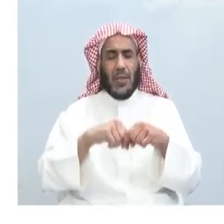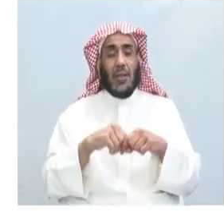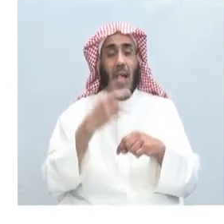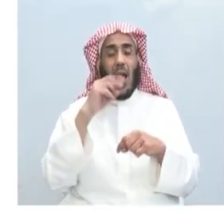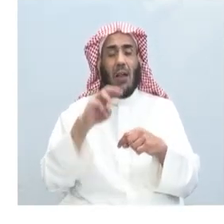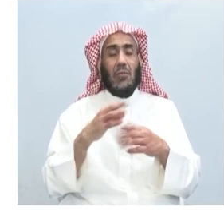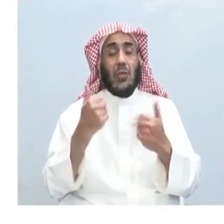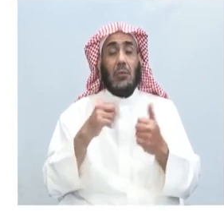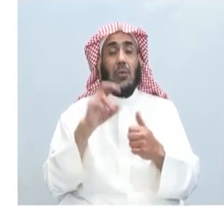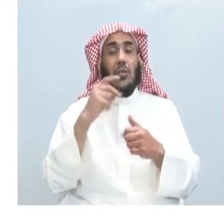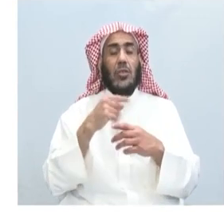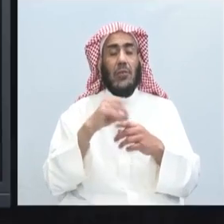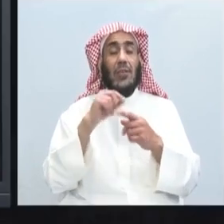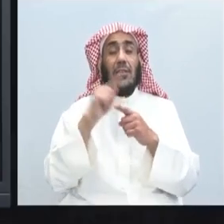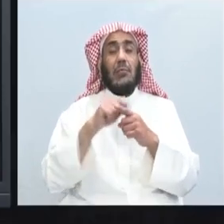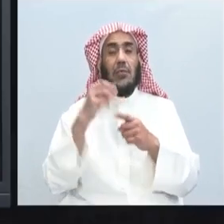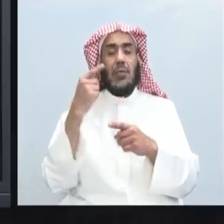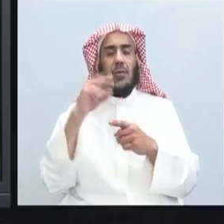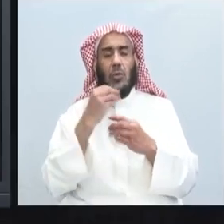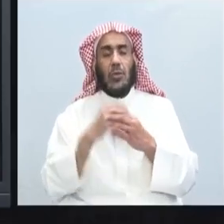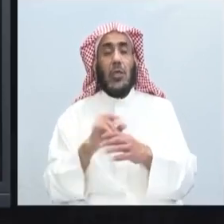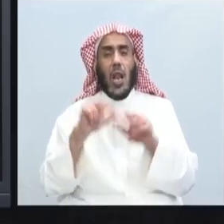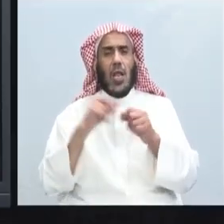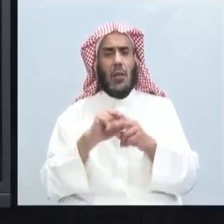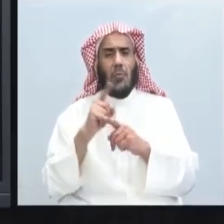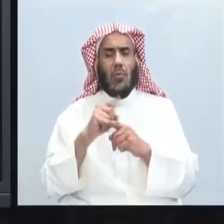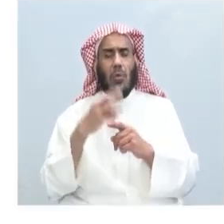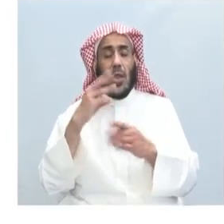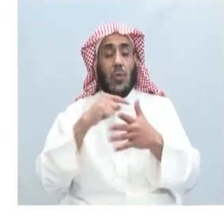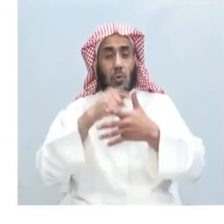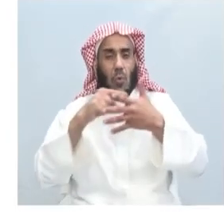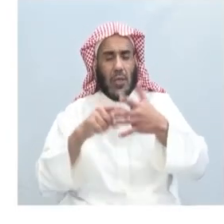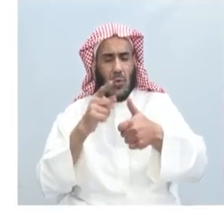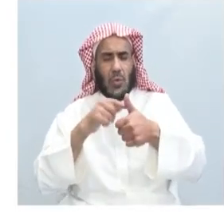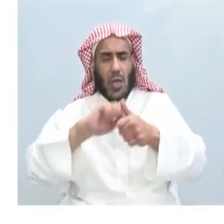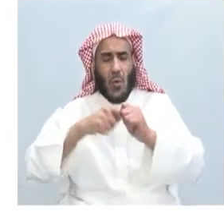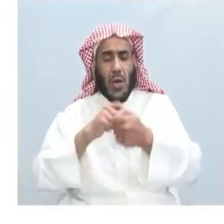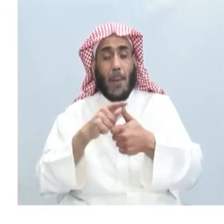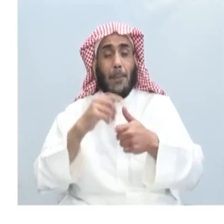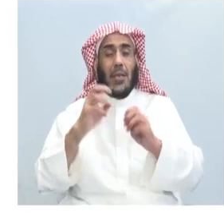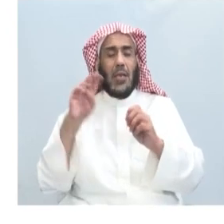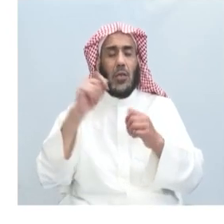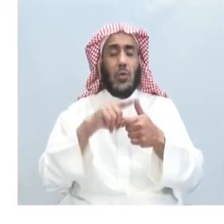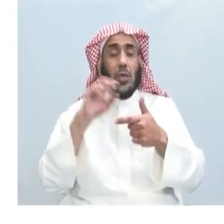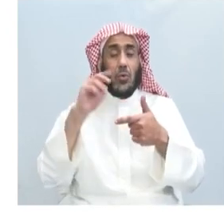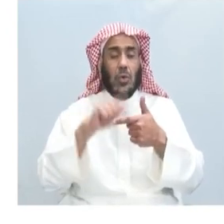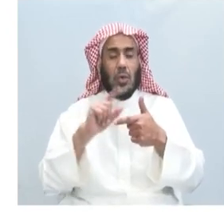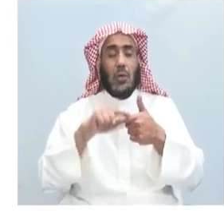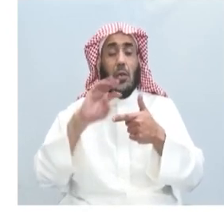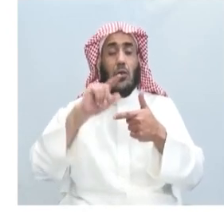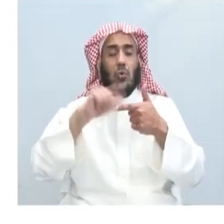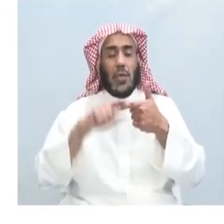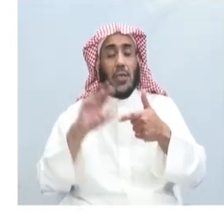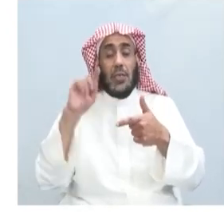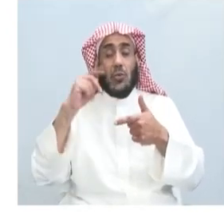سيعطيني القيمه 20.7 سعر غذائي اذا لدينا لاحظ هنا ثلاثه خطوات الخطوه الاولى حولناه من كيلو جول الى جول من الجول